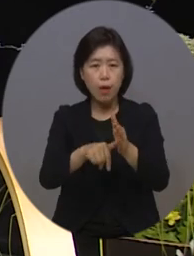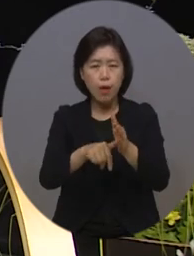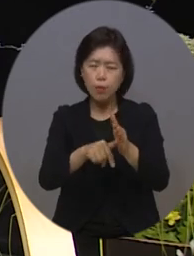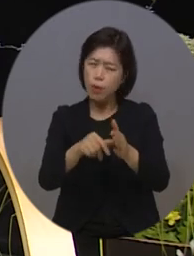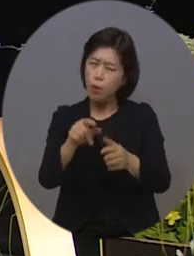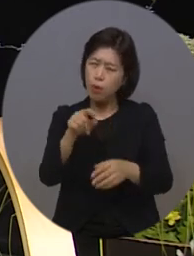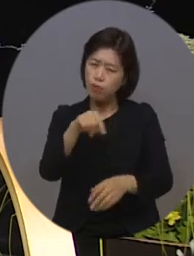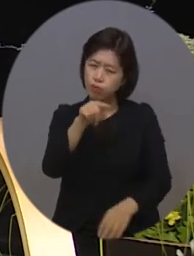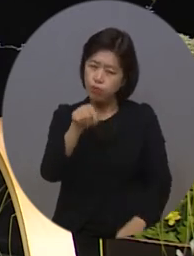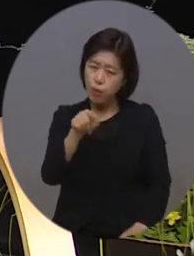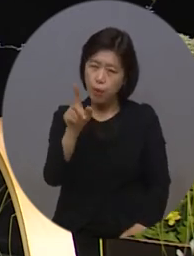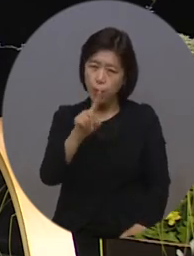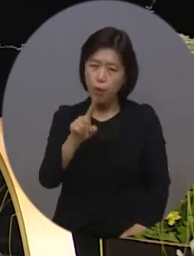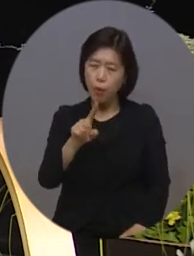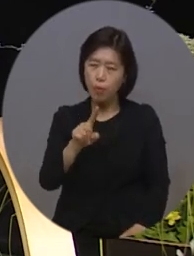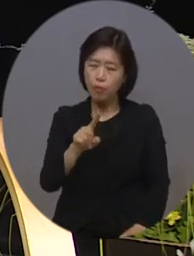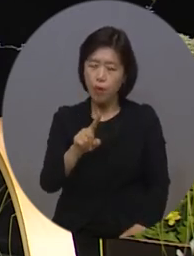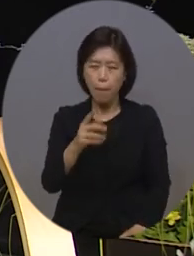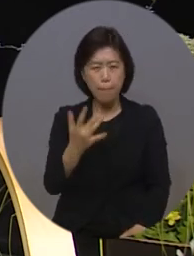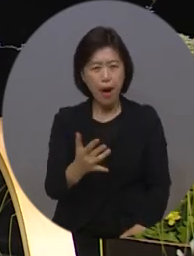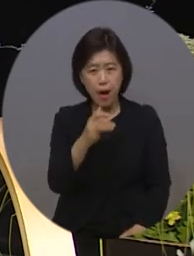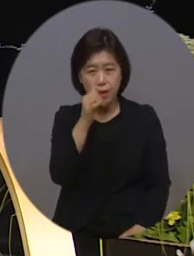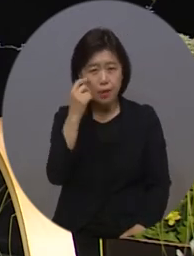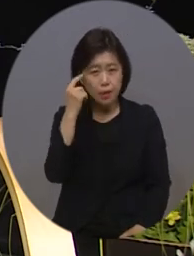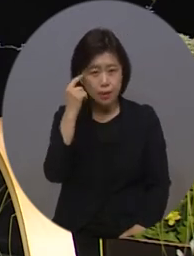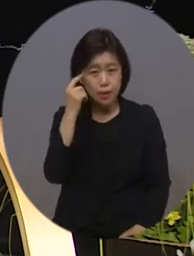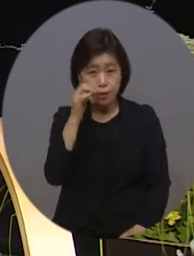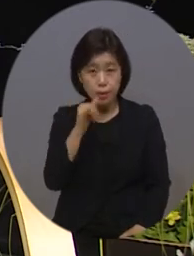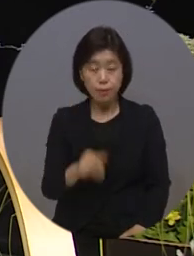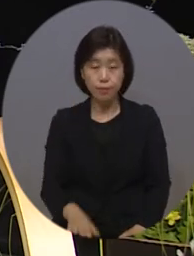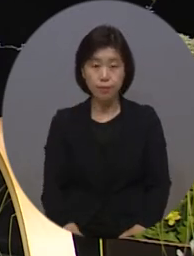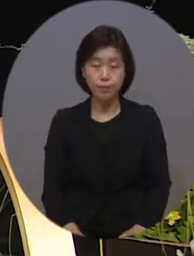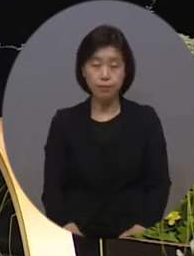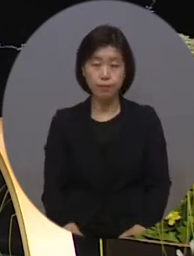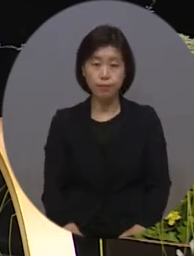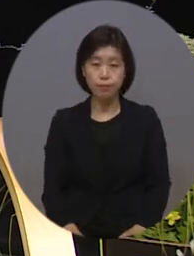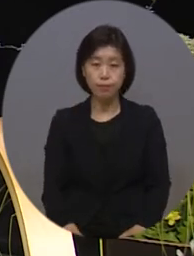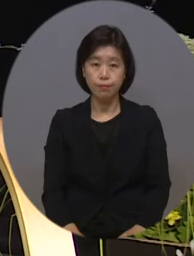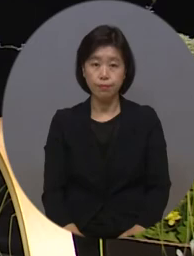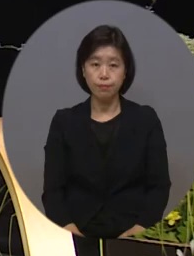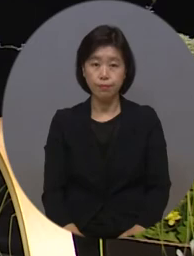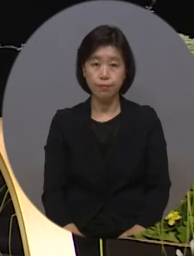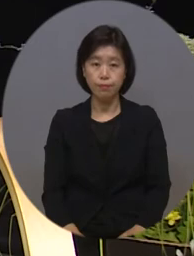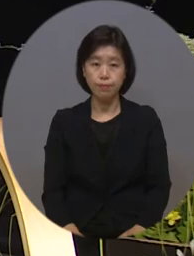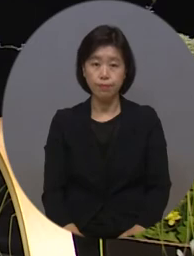해도 미동하지 않아 표현되지 않는 침묵 같은 느낌 말입니다.